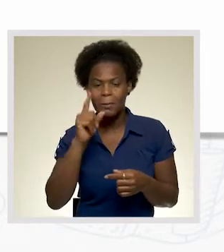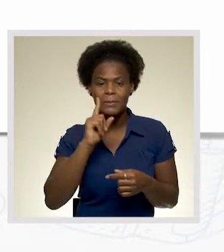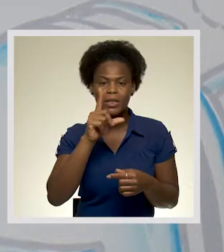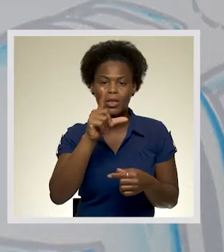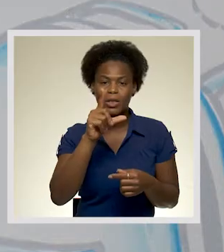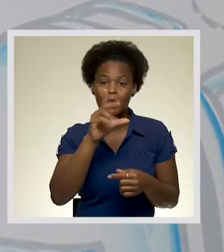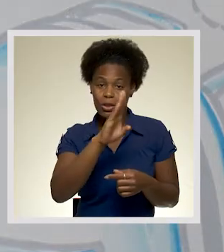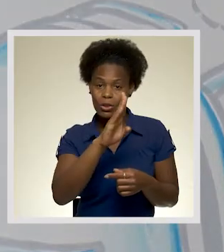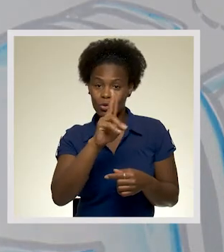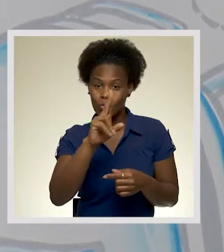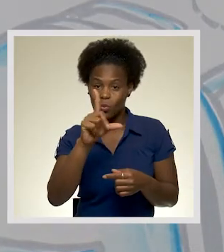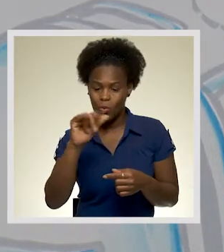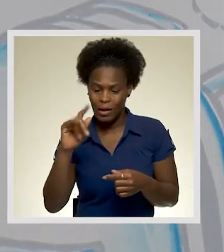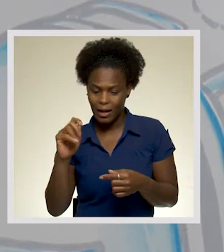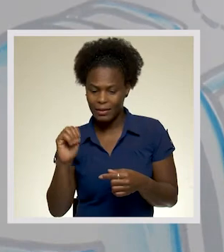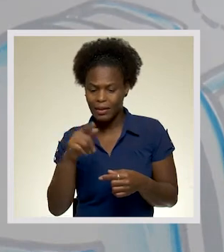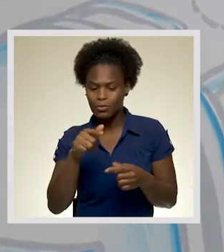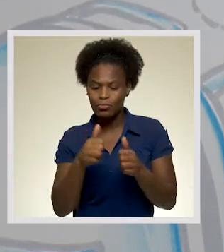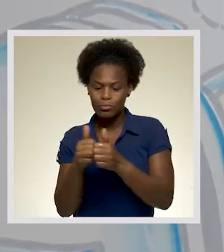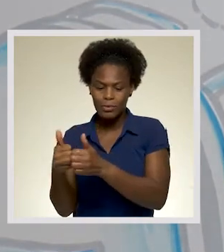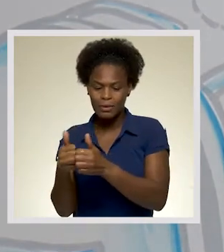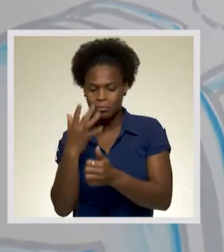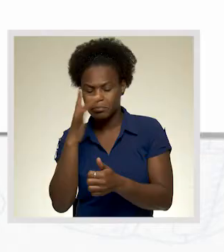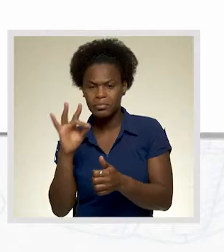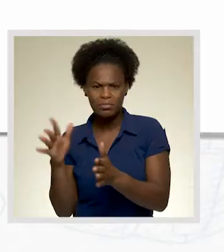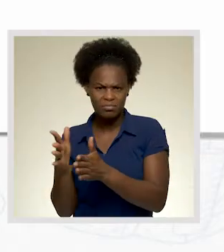Africain. Maintenant, B.